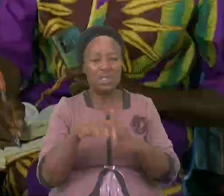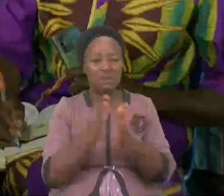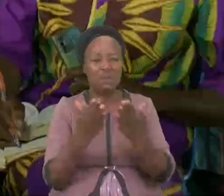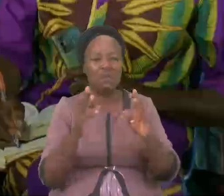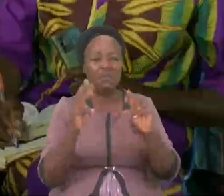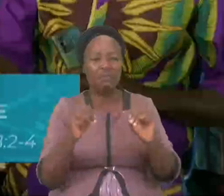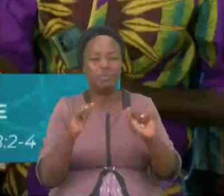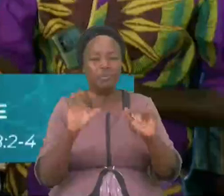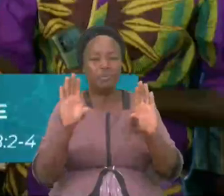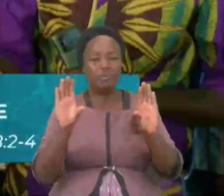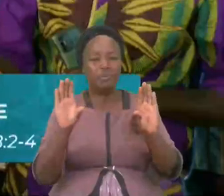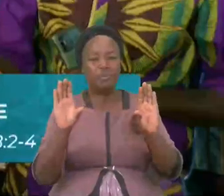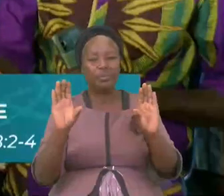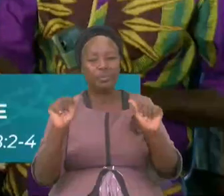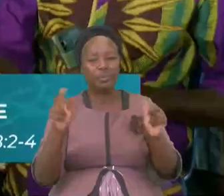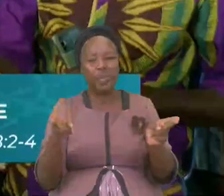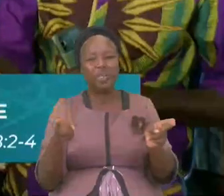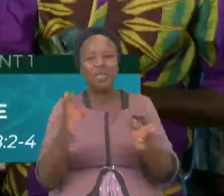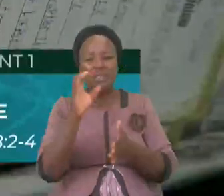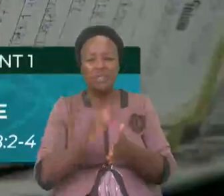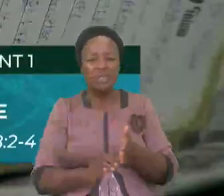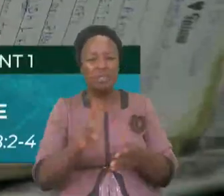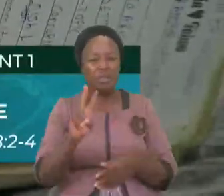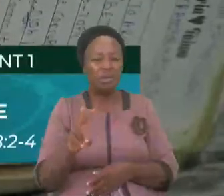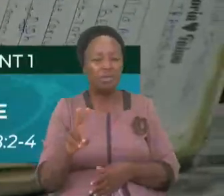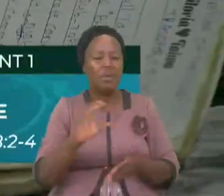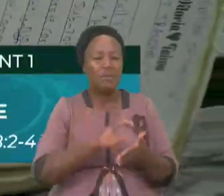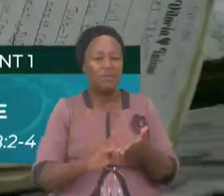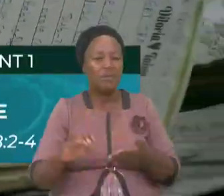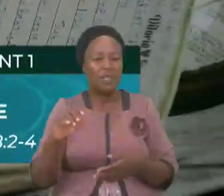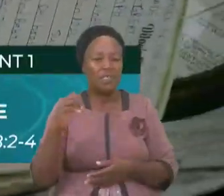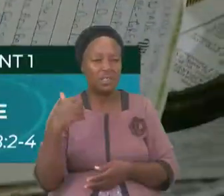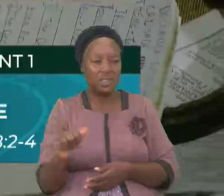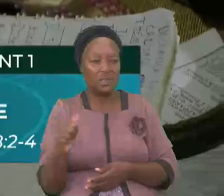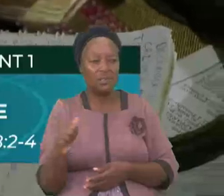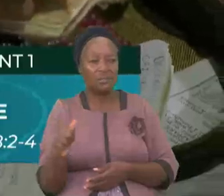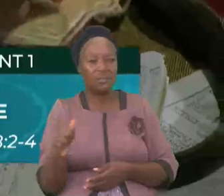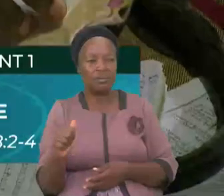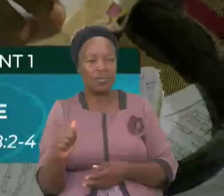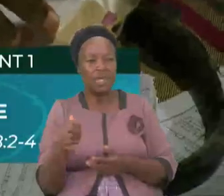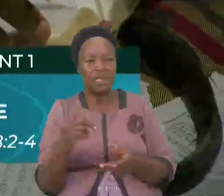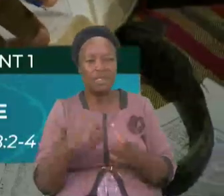Michée, chapitre 2, voyons le verset 10.